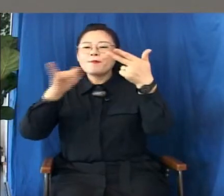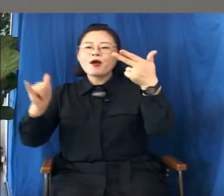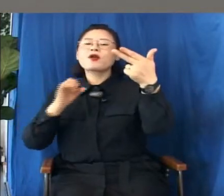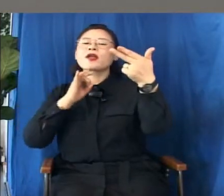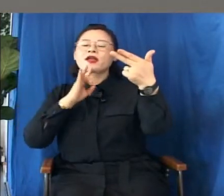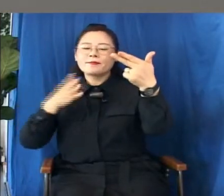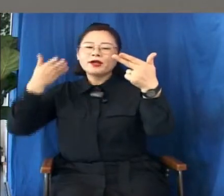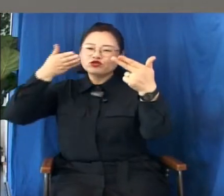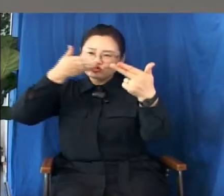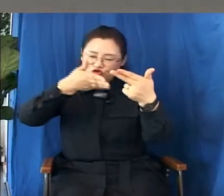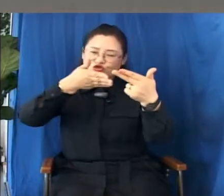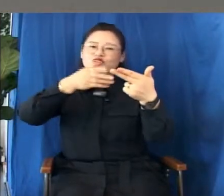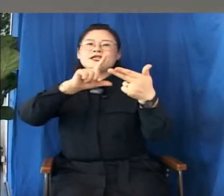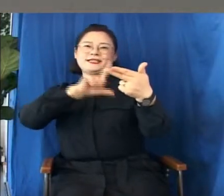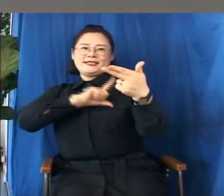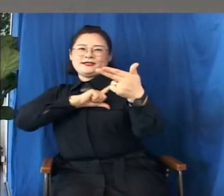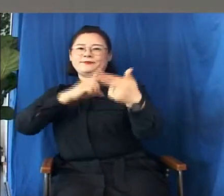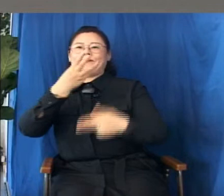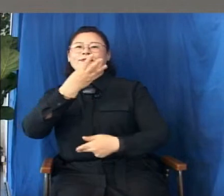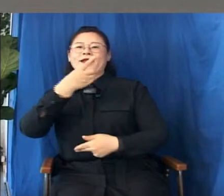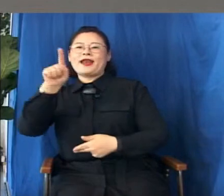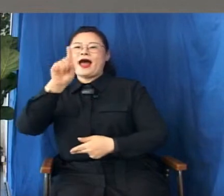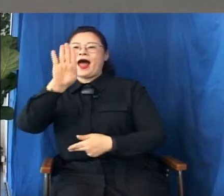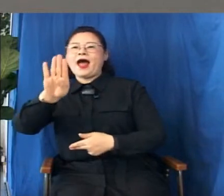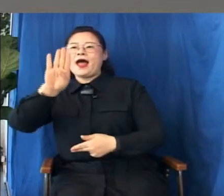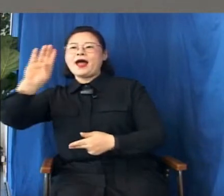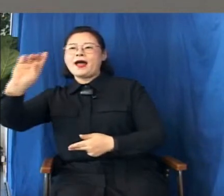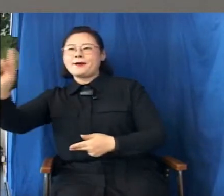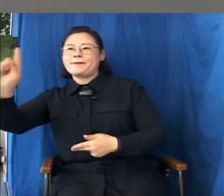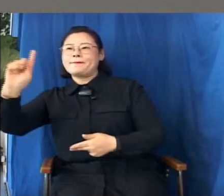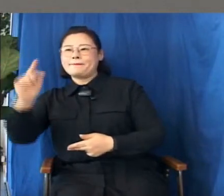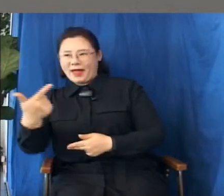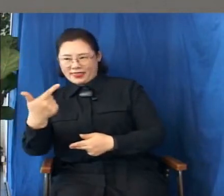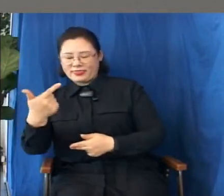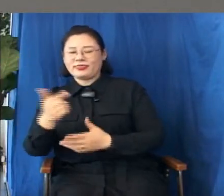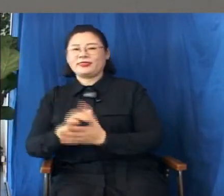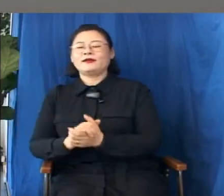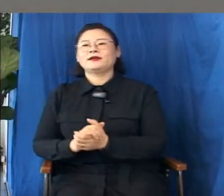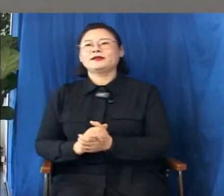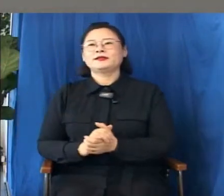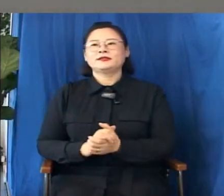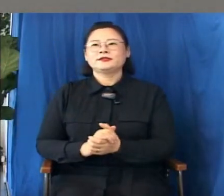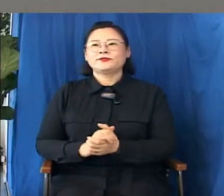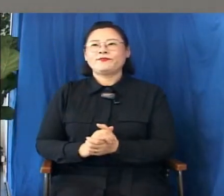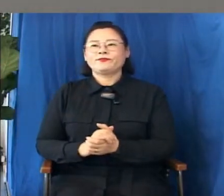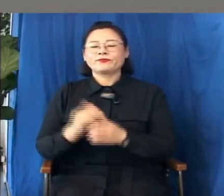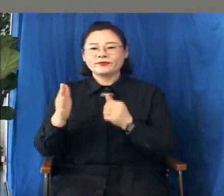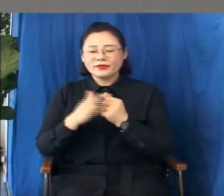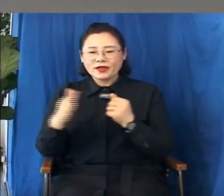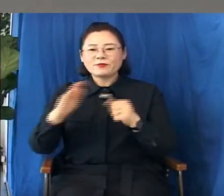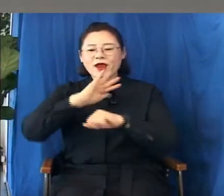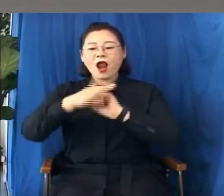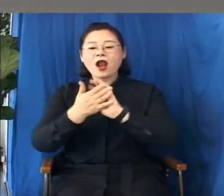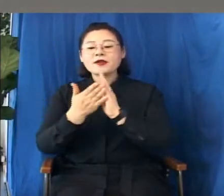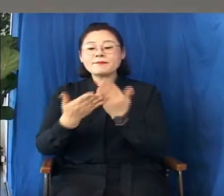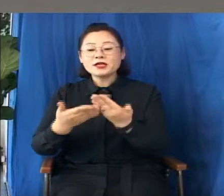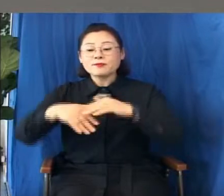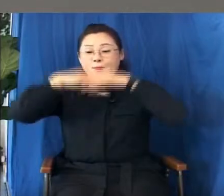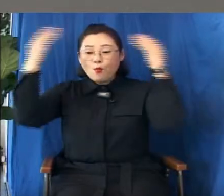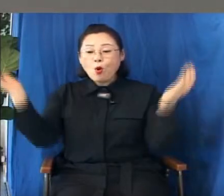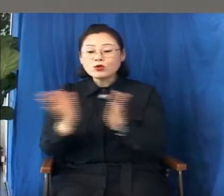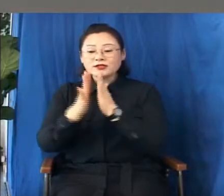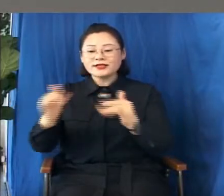칭호예요. 그러니까 이 사람이 얼마나 존경받는 사람인지 금방 알겠죠. 그래서 성경에 뭐라고 하냐?